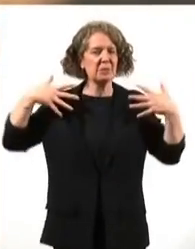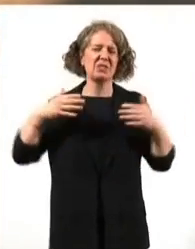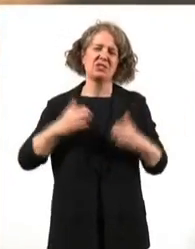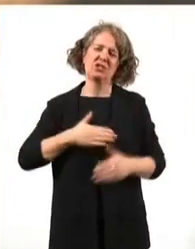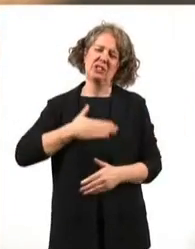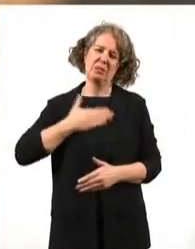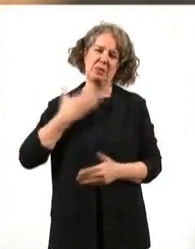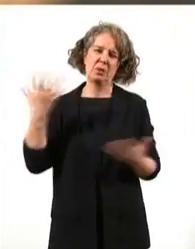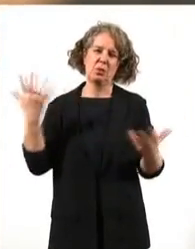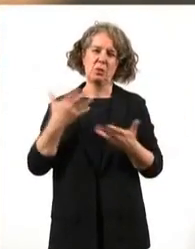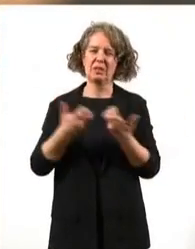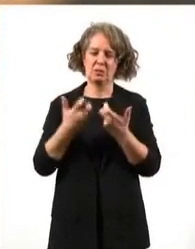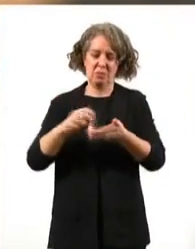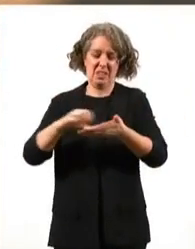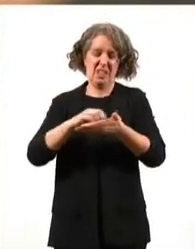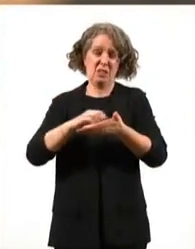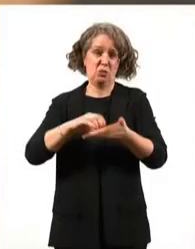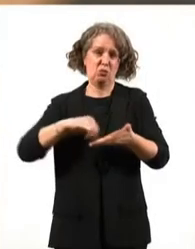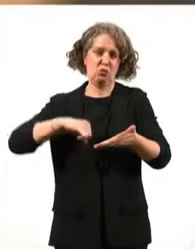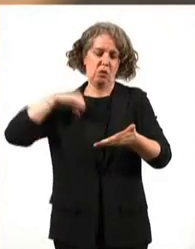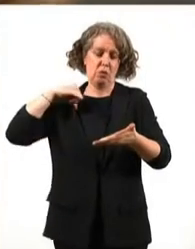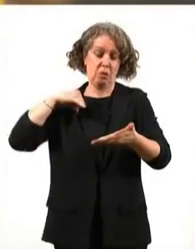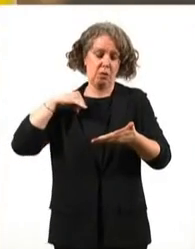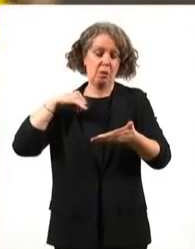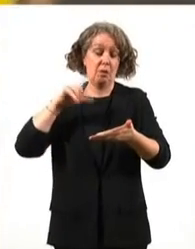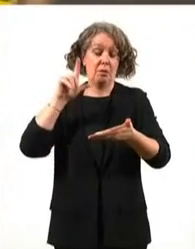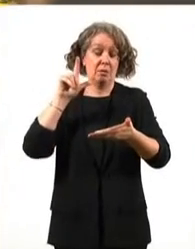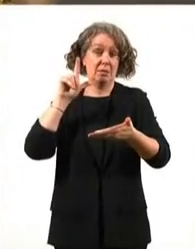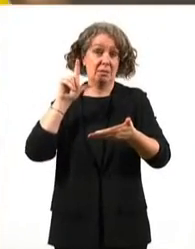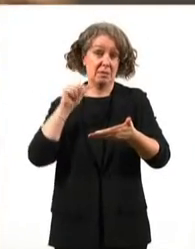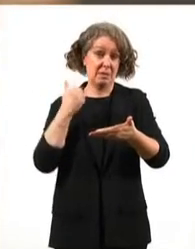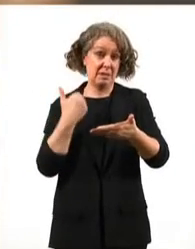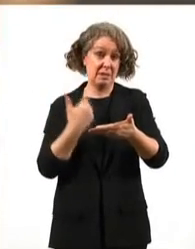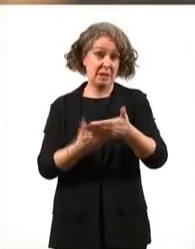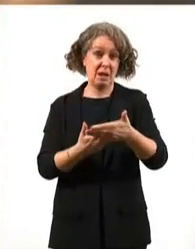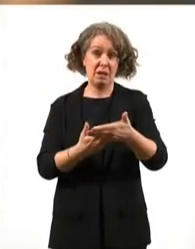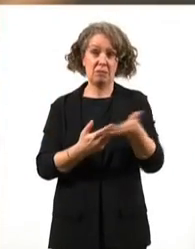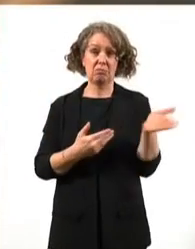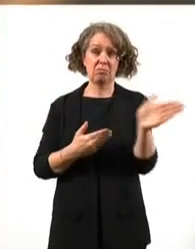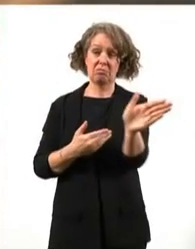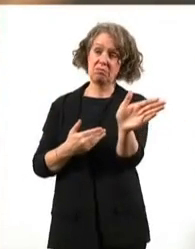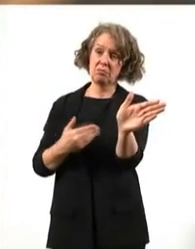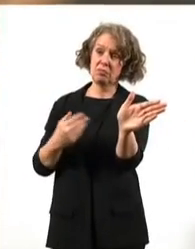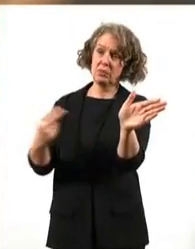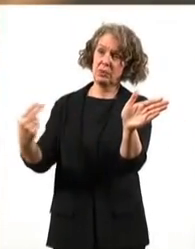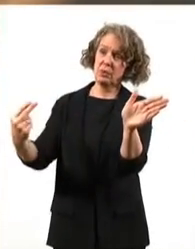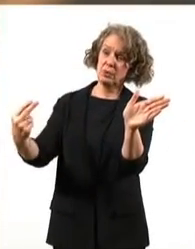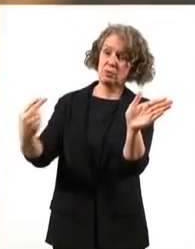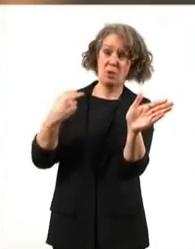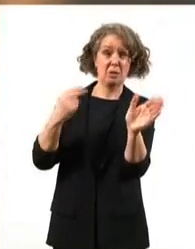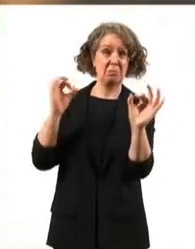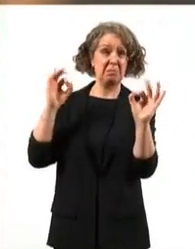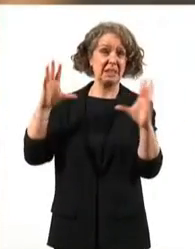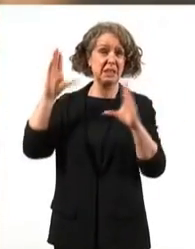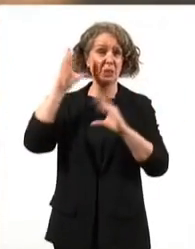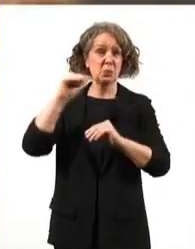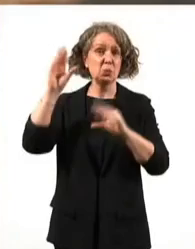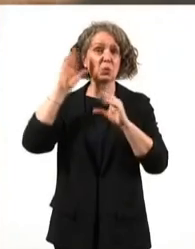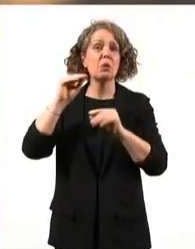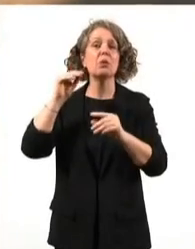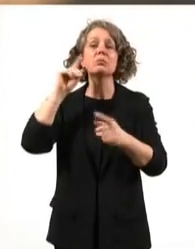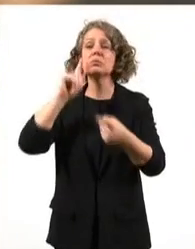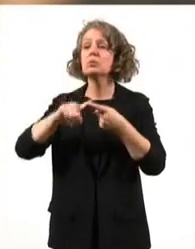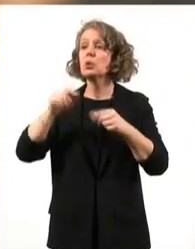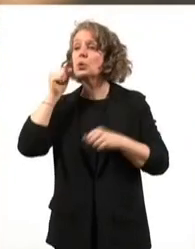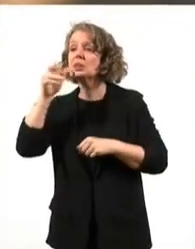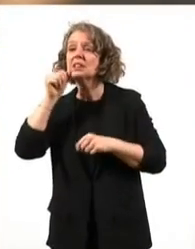bénéficier d'une carte jeune et pour être considéré comme les étudiants en fait sur les dépenses du